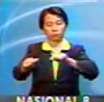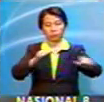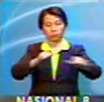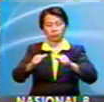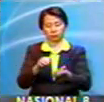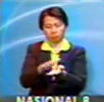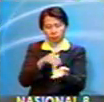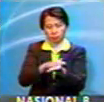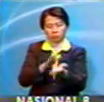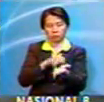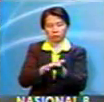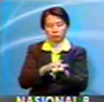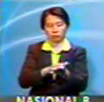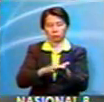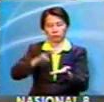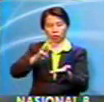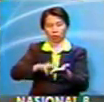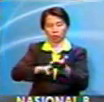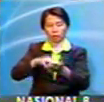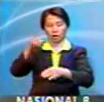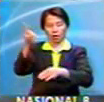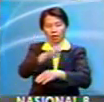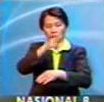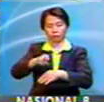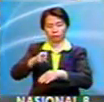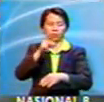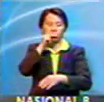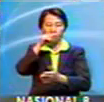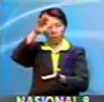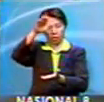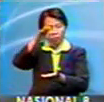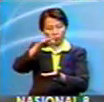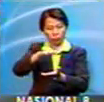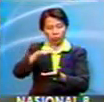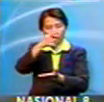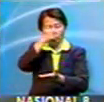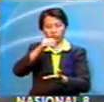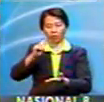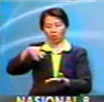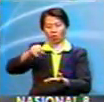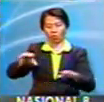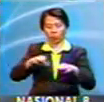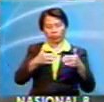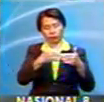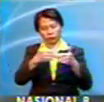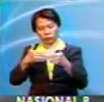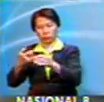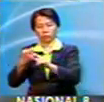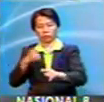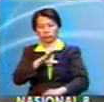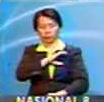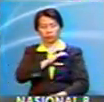Kegiatan perjudian dan loteri haram di Kedah semakin berkurangan hasil ops dadu yang dijalankan secara berterusan oleh pihak